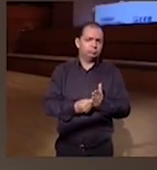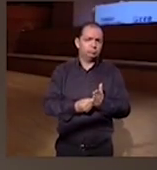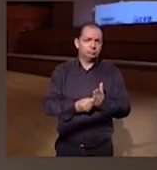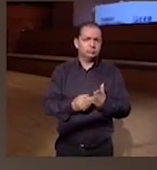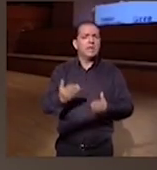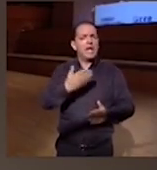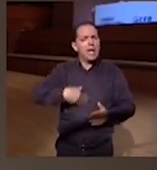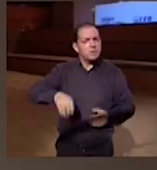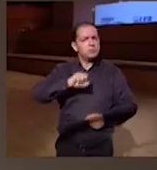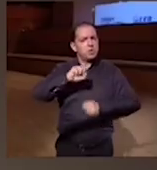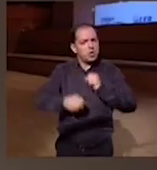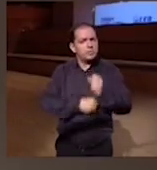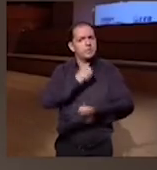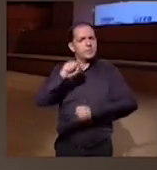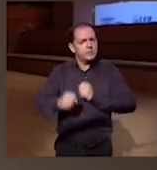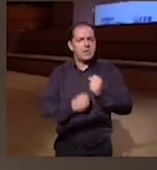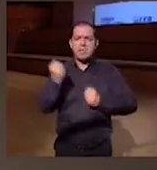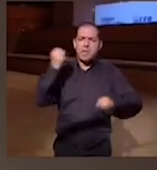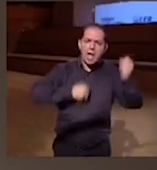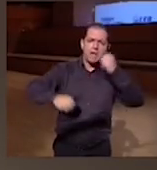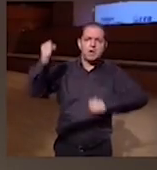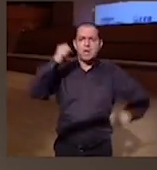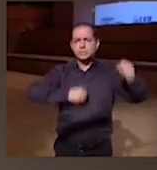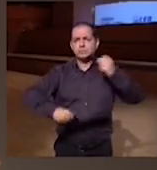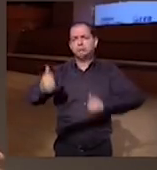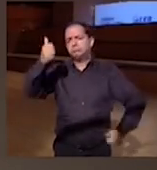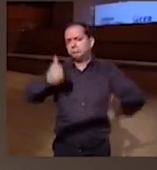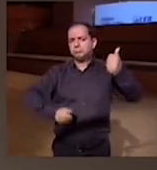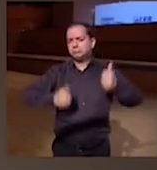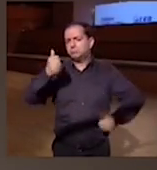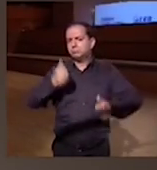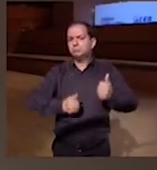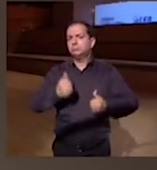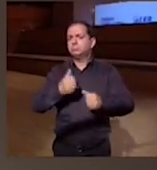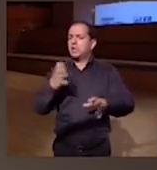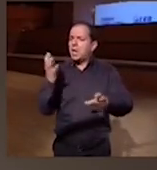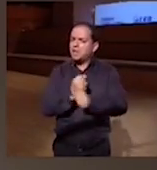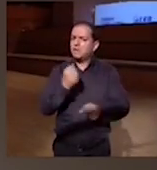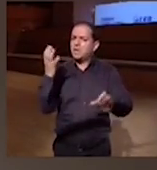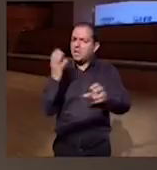αναζητήσαμε κοινούς τόπους και παρά τις διαφωνίες καταφέραμε προωθητικές συγκλήσεις.